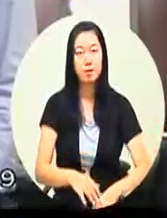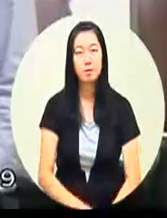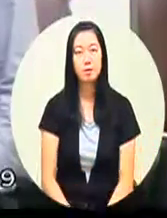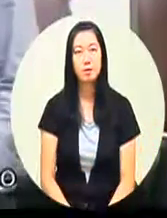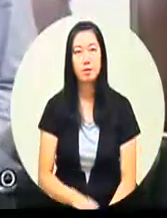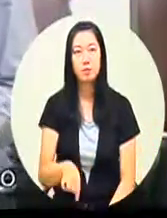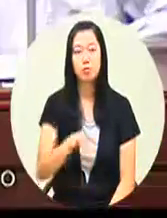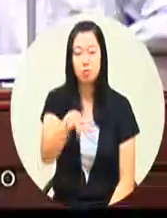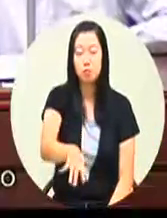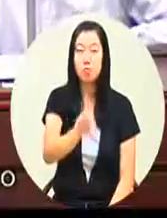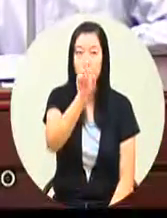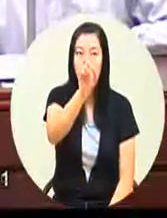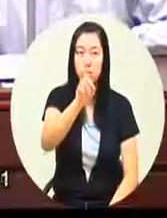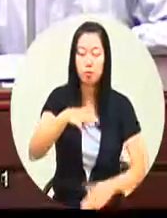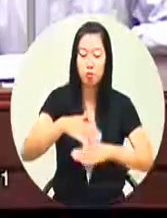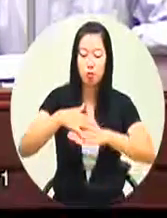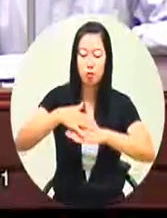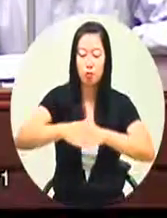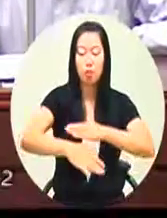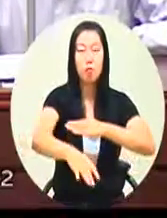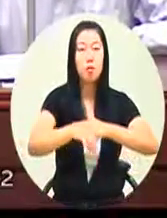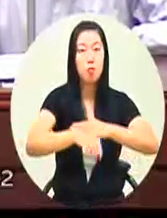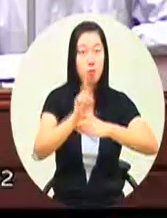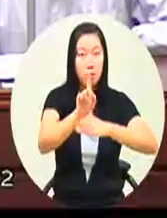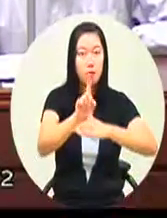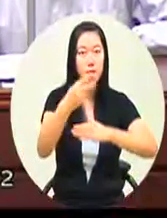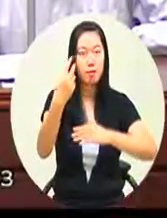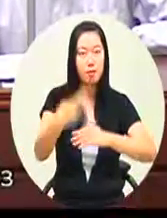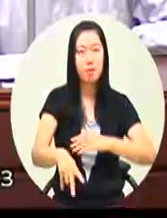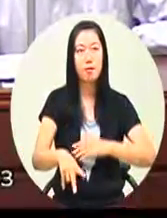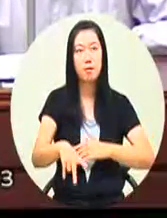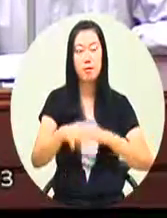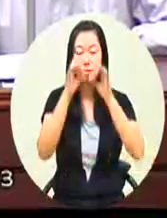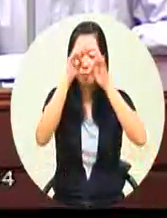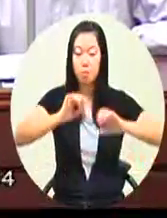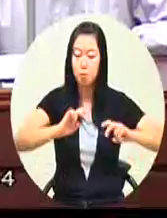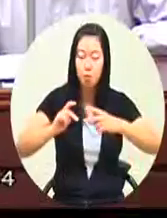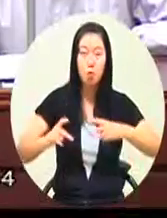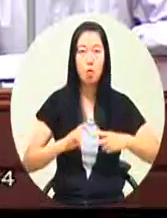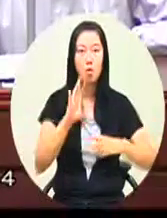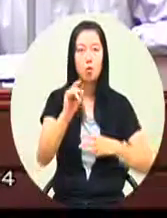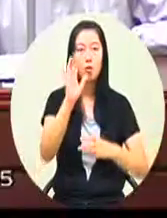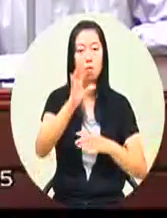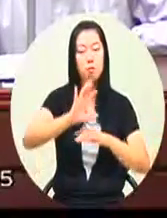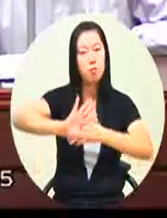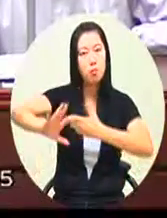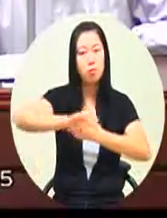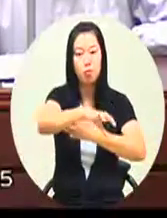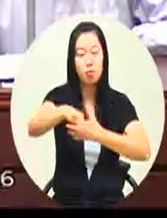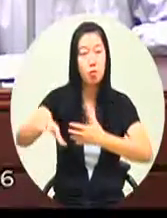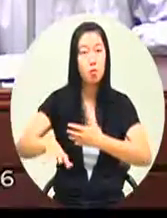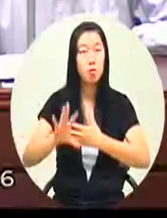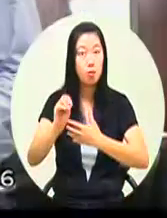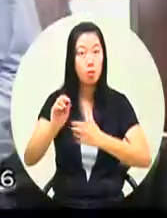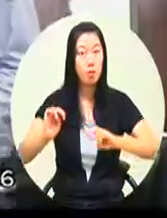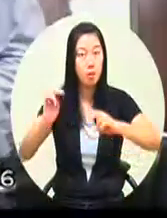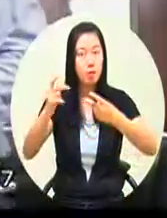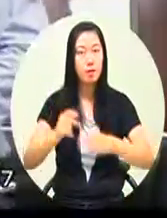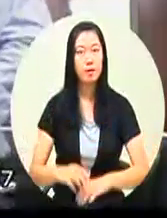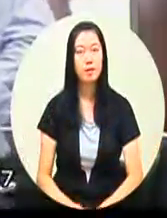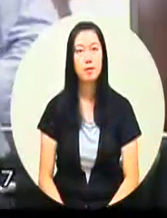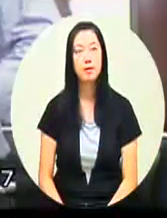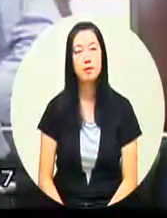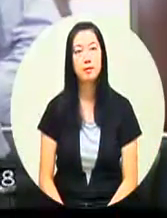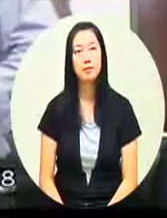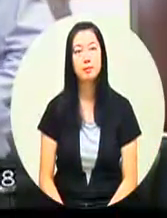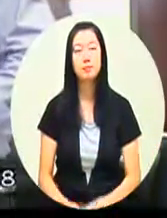只有一处下去啦，所以我们现在会再去检讨看看有没有那个空间。 第二个吼，我要很